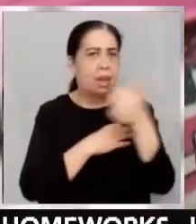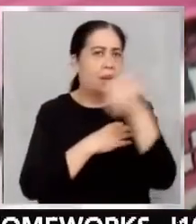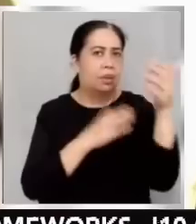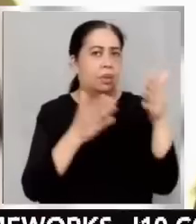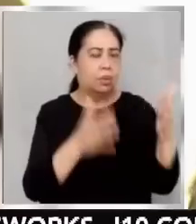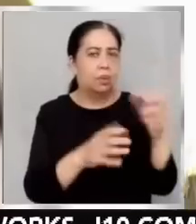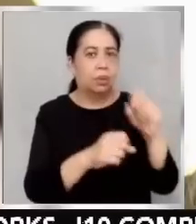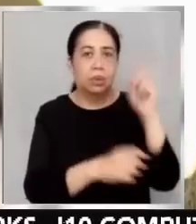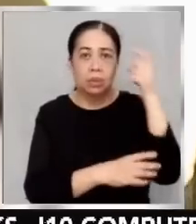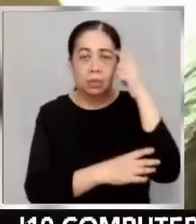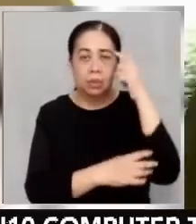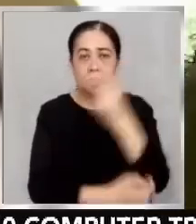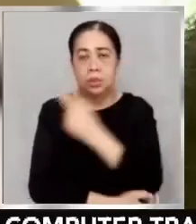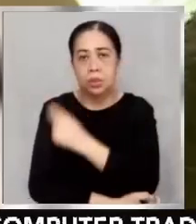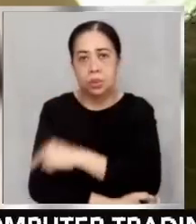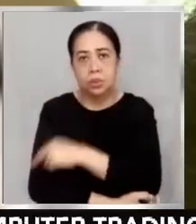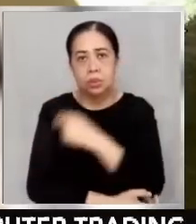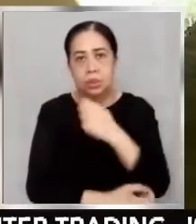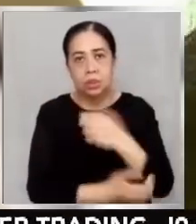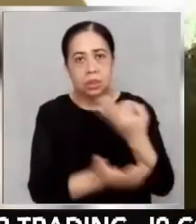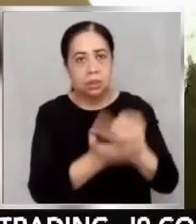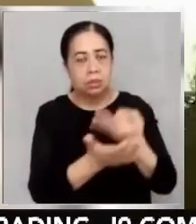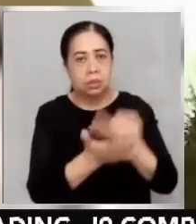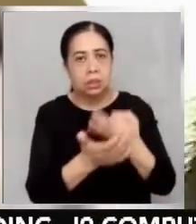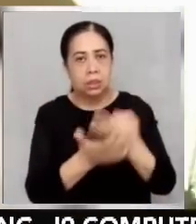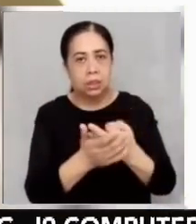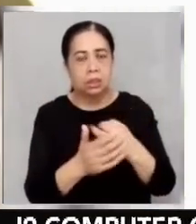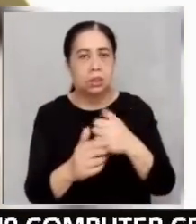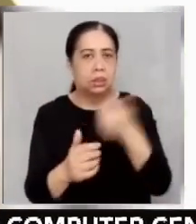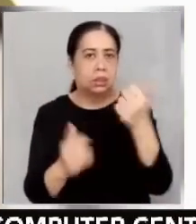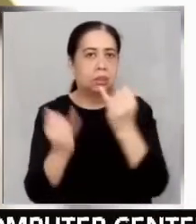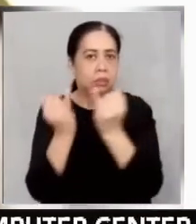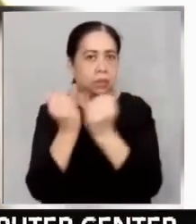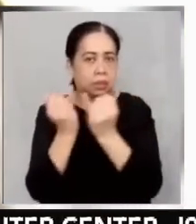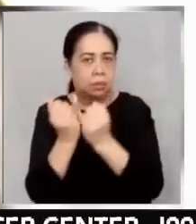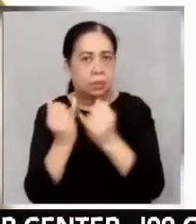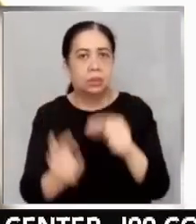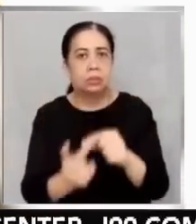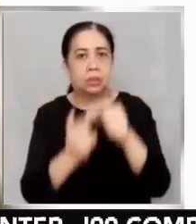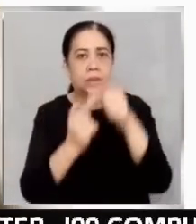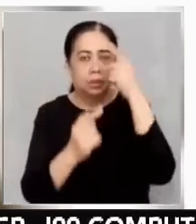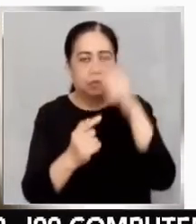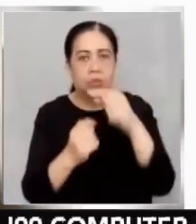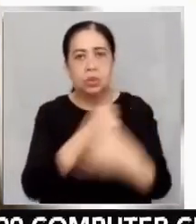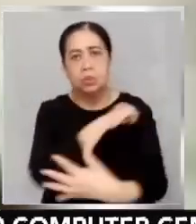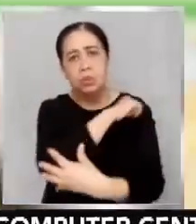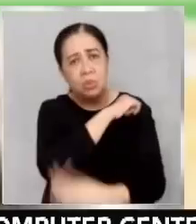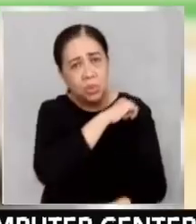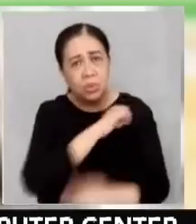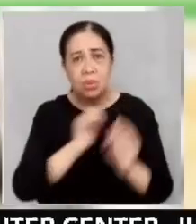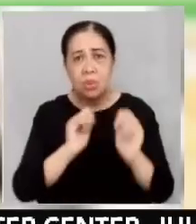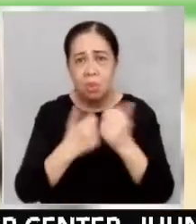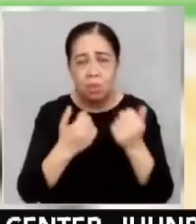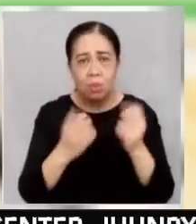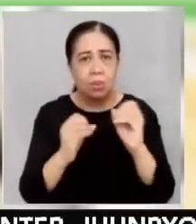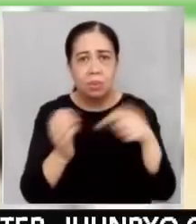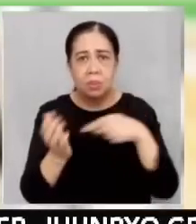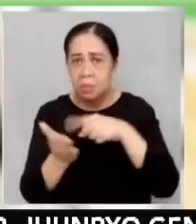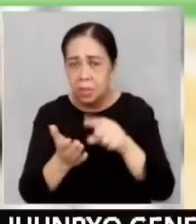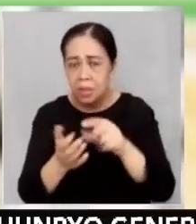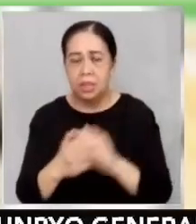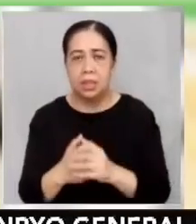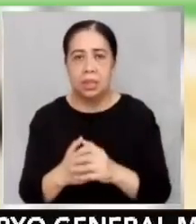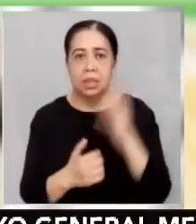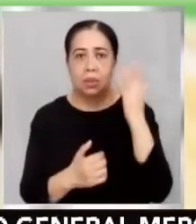government hospitals ng pondo bukod sa PhilHealth, lalo na para sa mga indigents o walang-wala talaga. There's the DOH